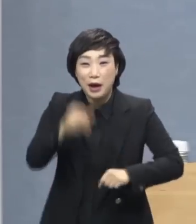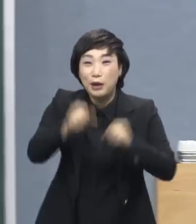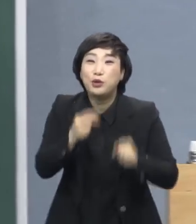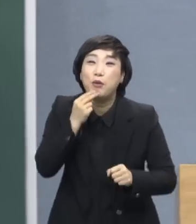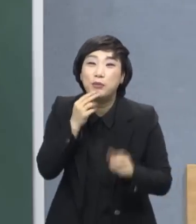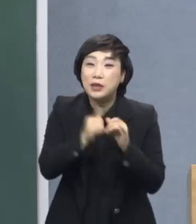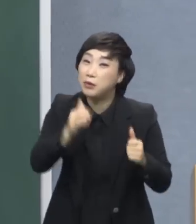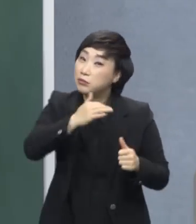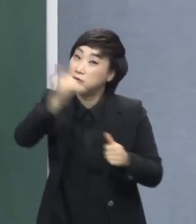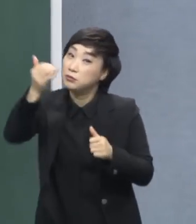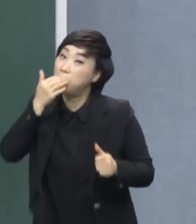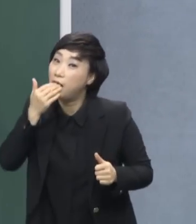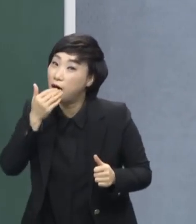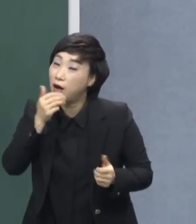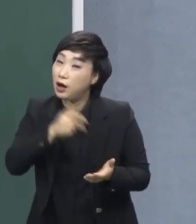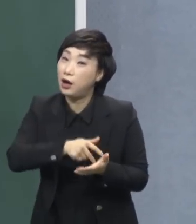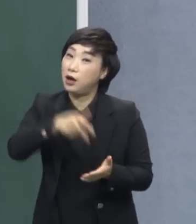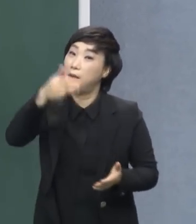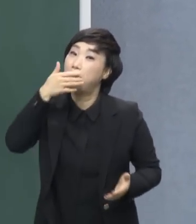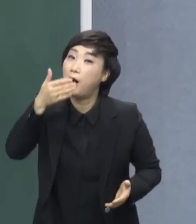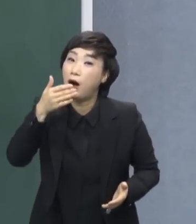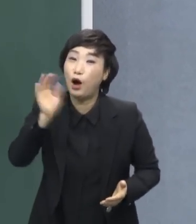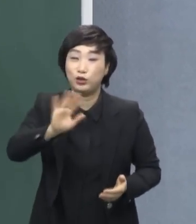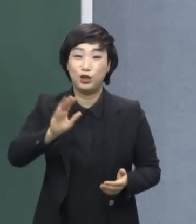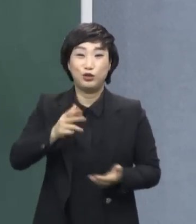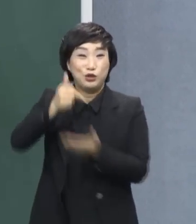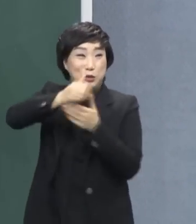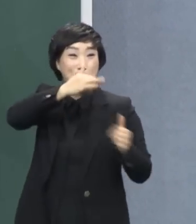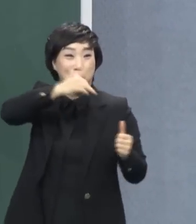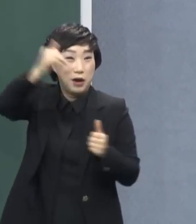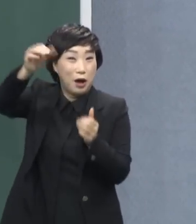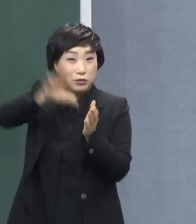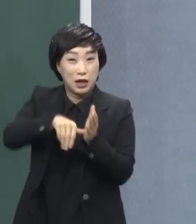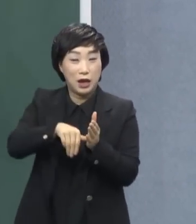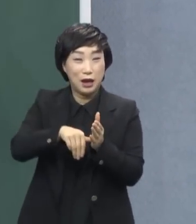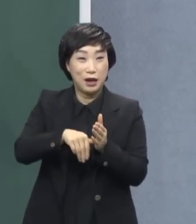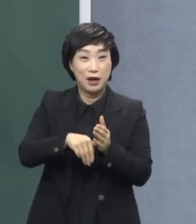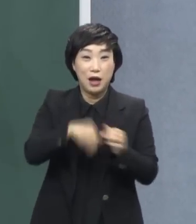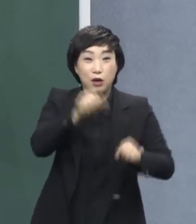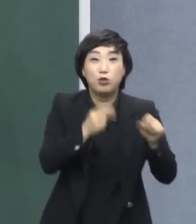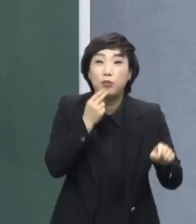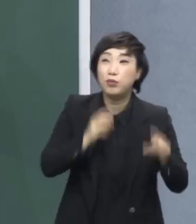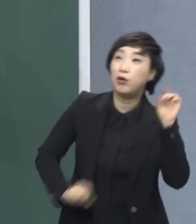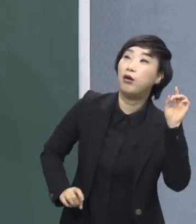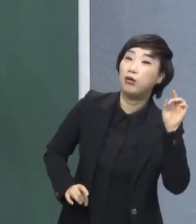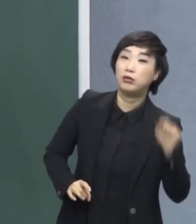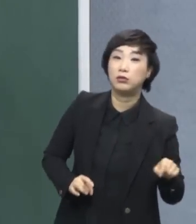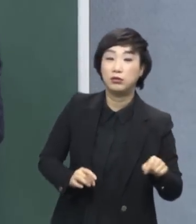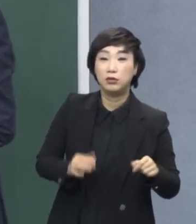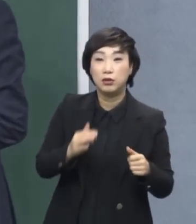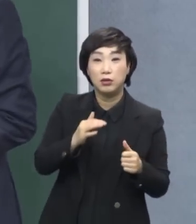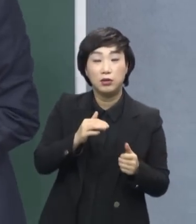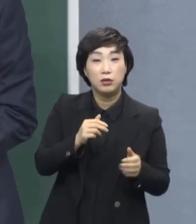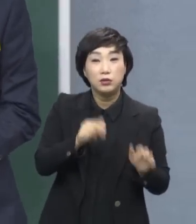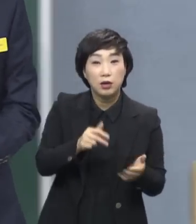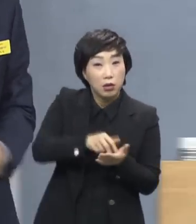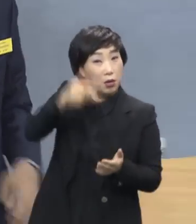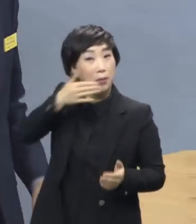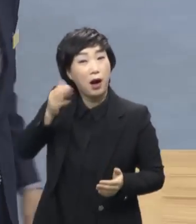행동하지 않는 자가 올라가겠어? 올라오라는데 행동하지 않는다 올라가겠느냐고. 행동해야 올라가는